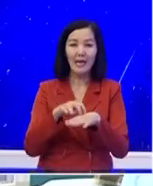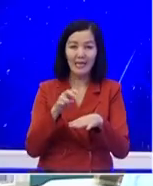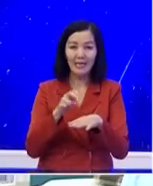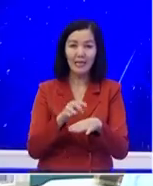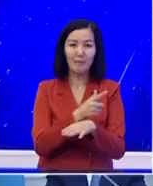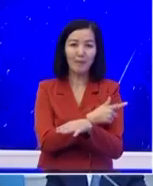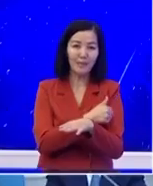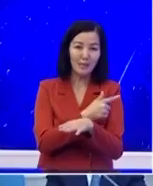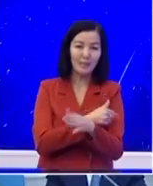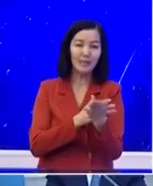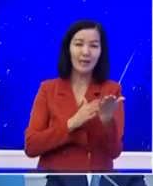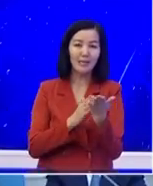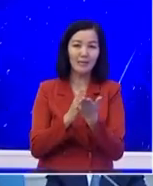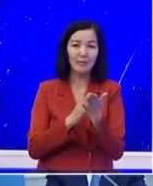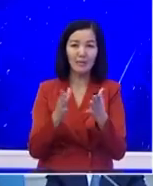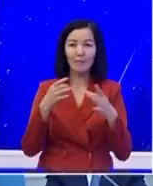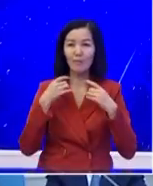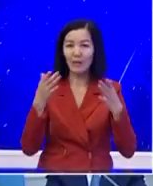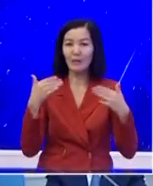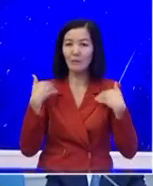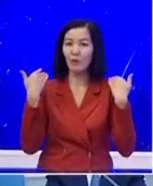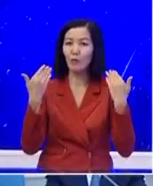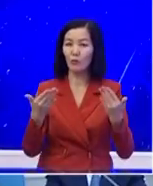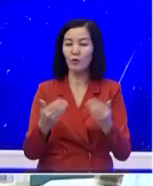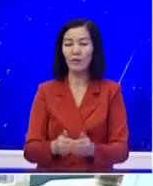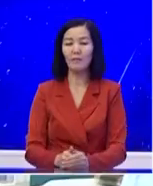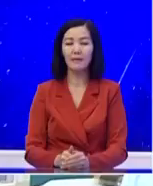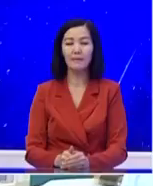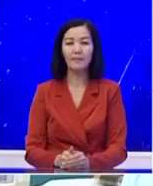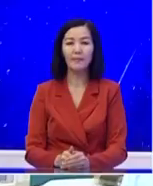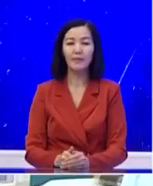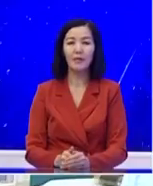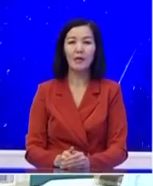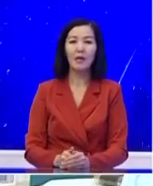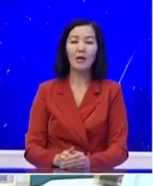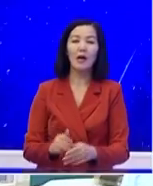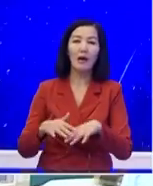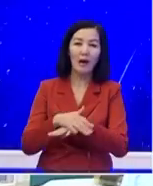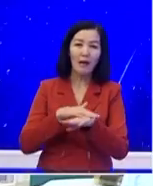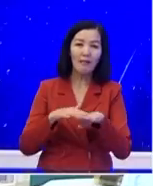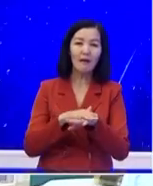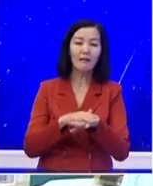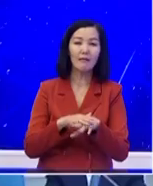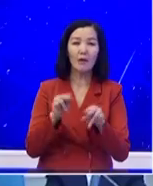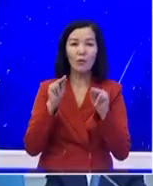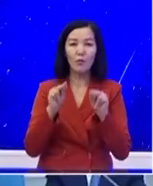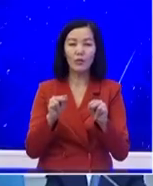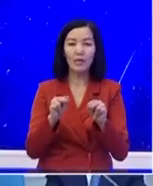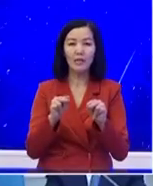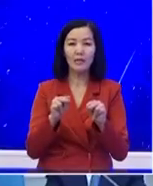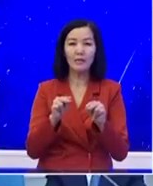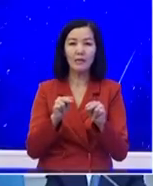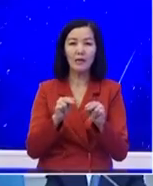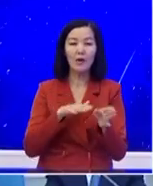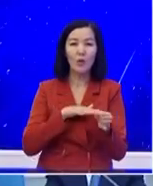абзал жандардың төл мерекелері құтты болсын. Отан алдындағы сертке берік